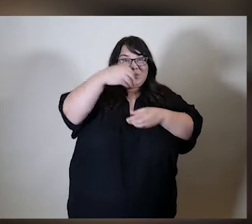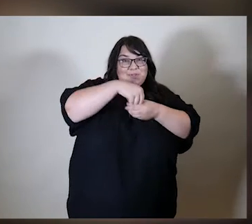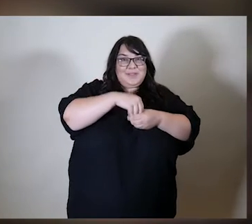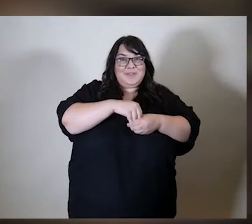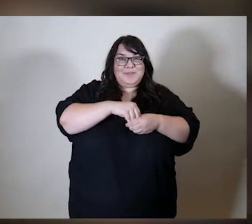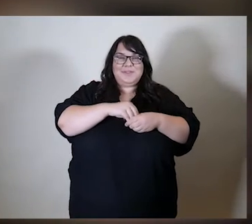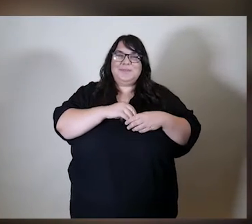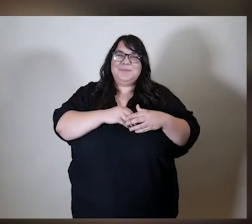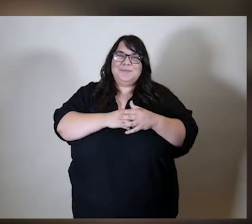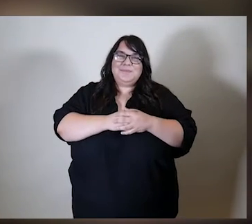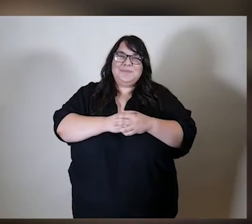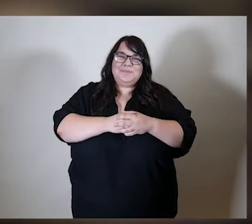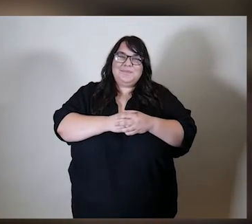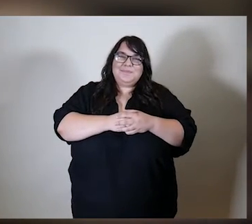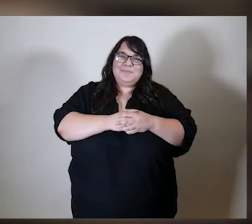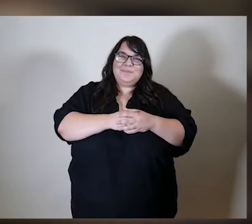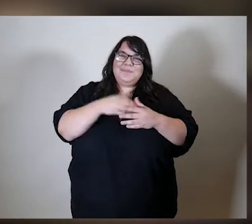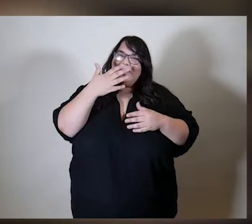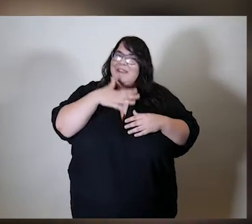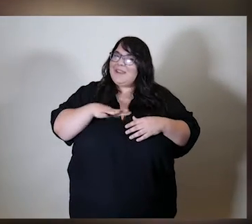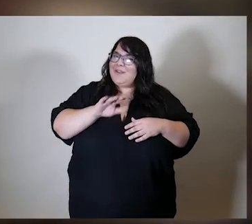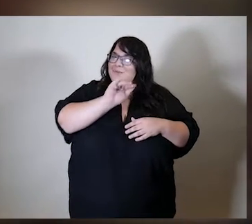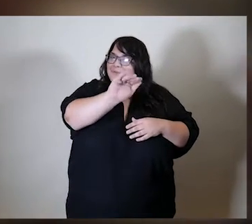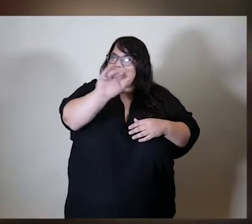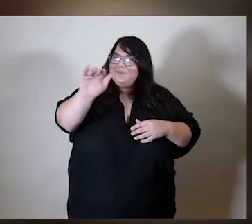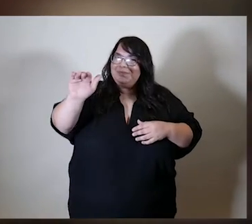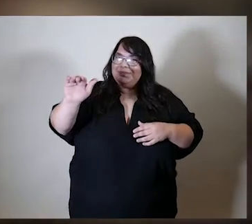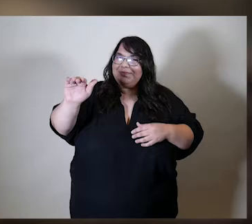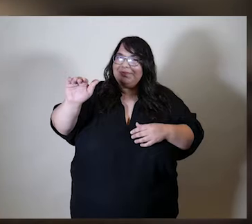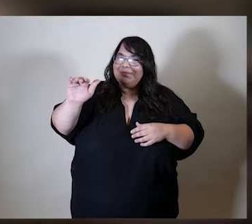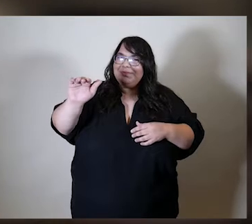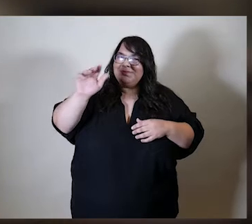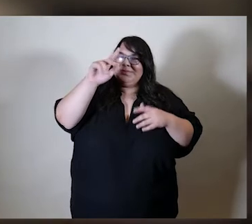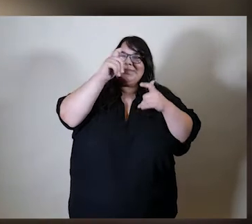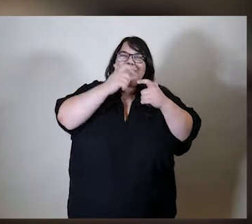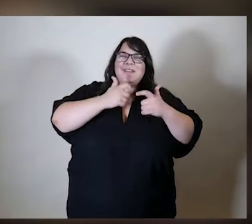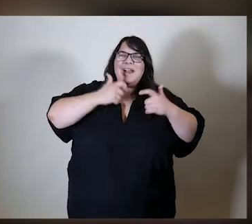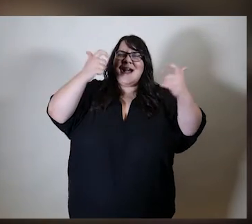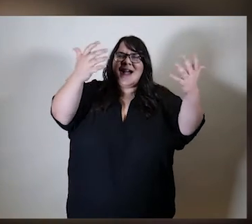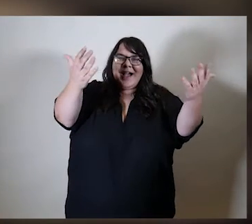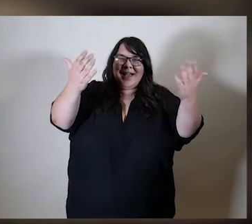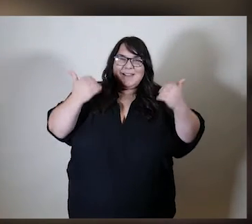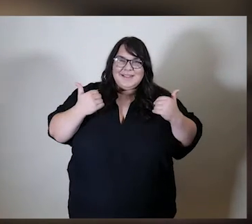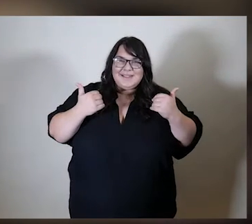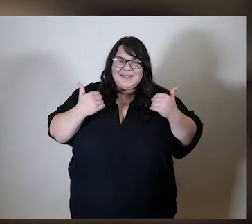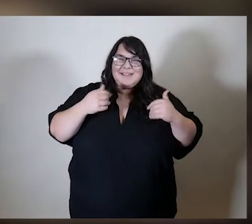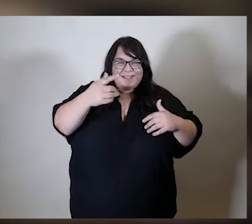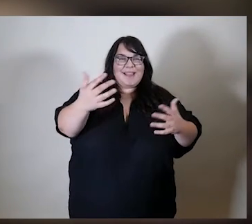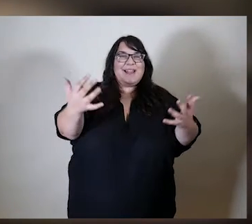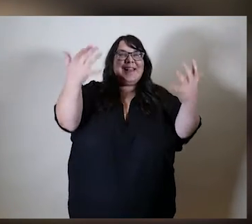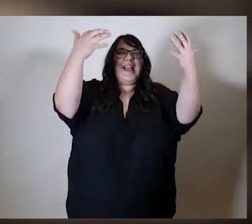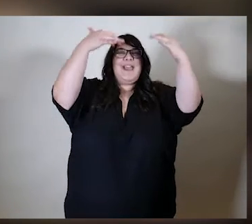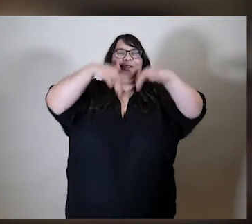που έλαβαν μέρος. Θέλω να σας καλέσω με μία φωνή πολύ μεγάλη